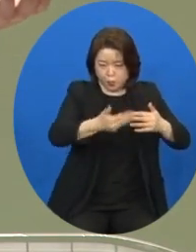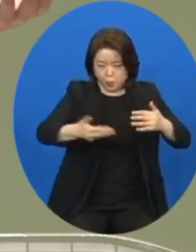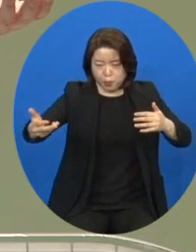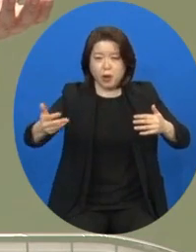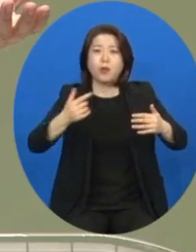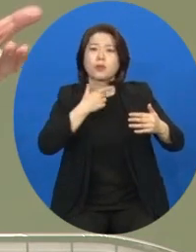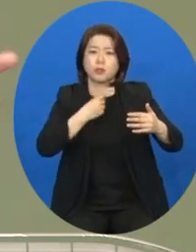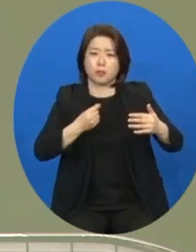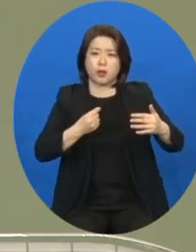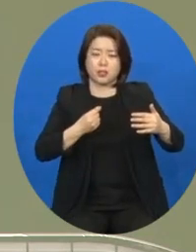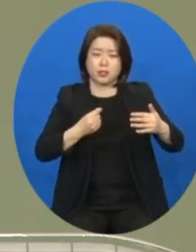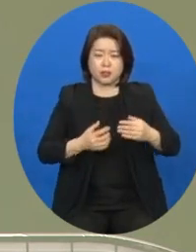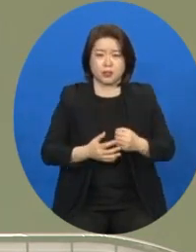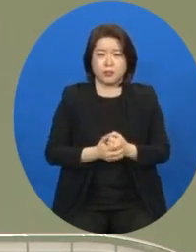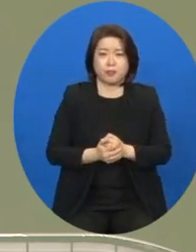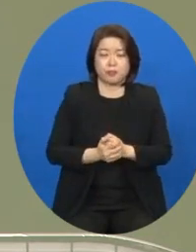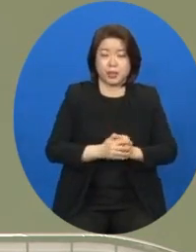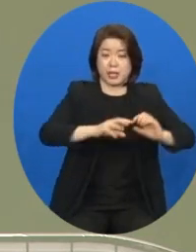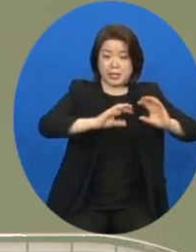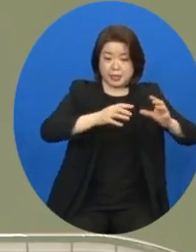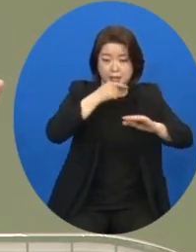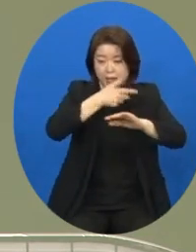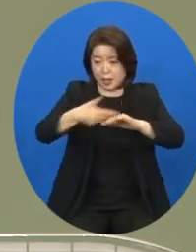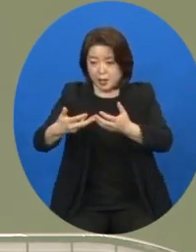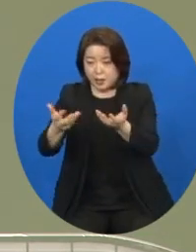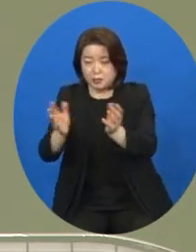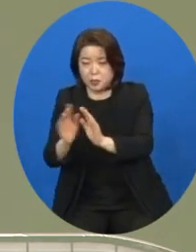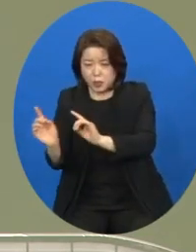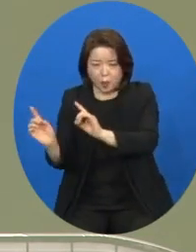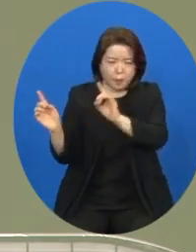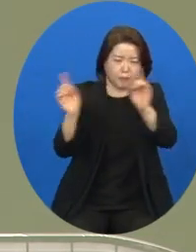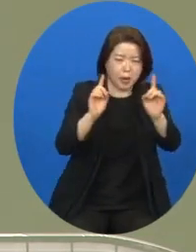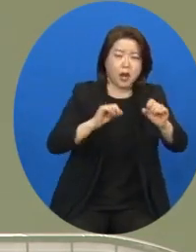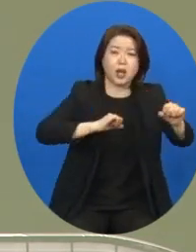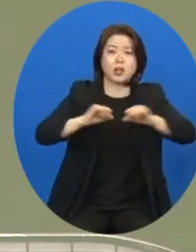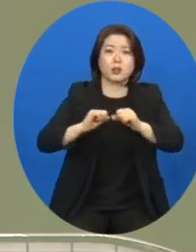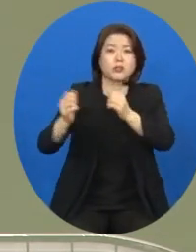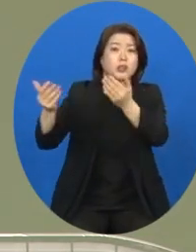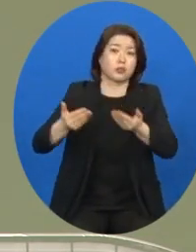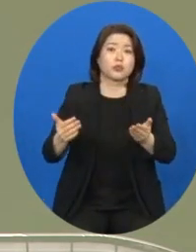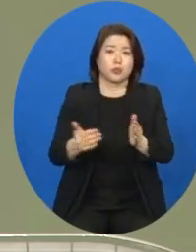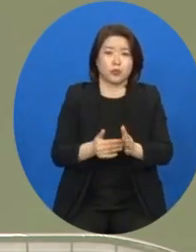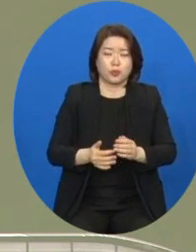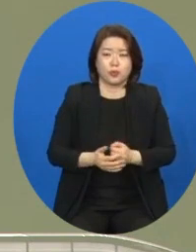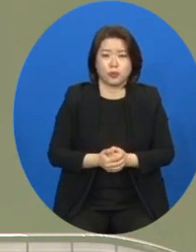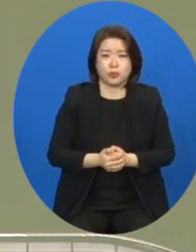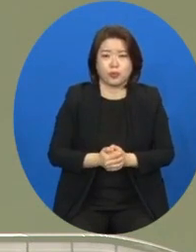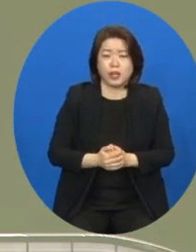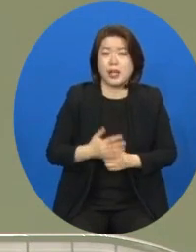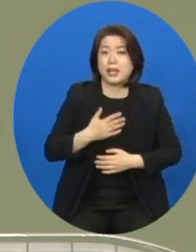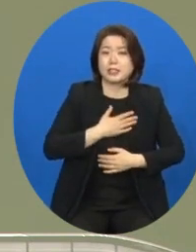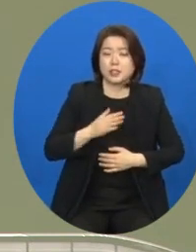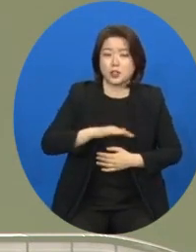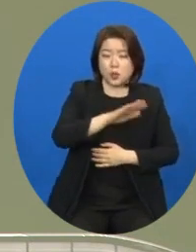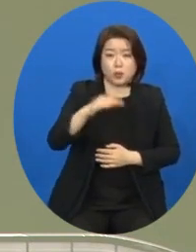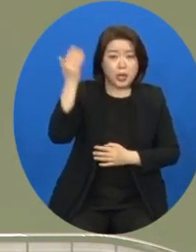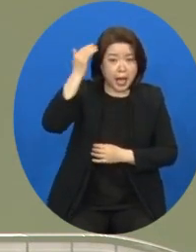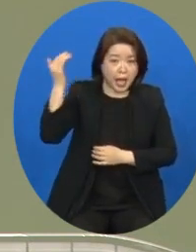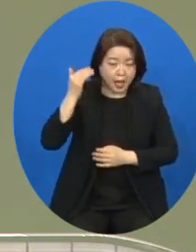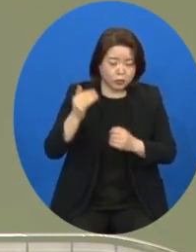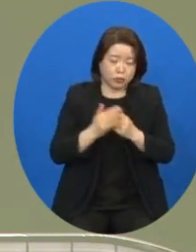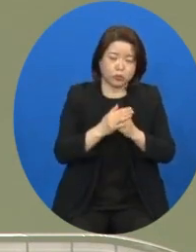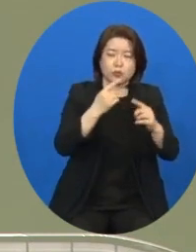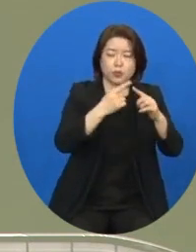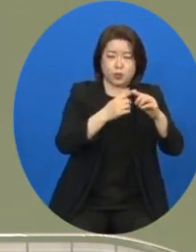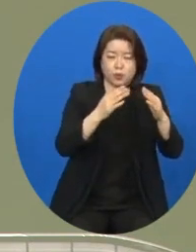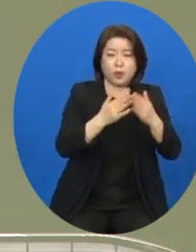하신 거예요. 나라와 민족을 살리는 역사를 일으킨다니까요. 저는 우리나라와 한국